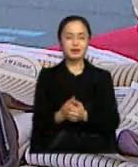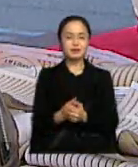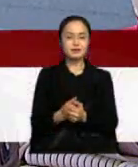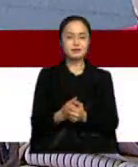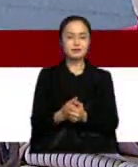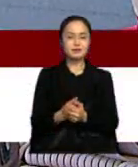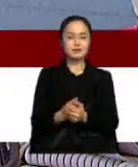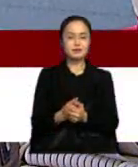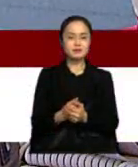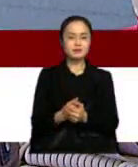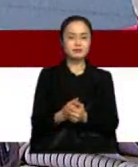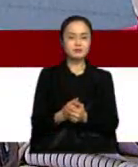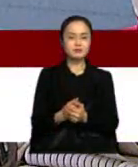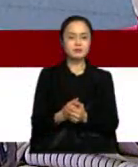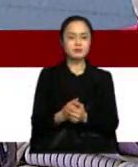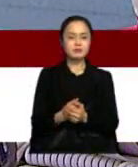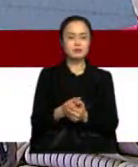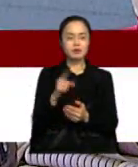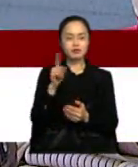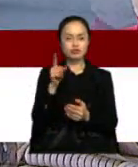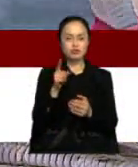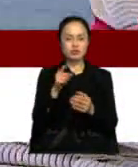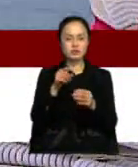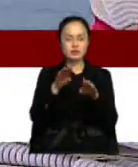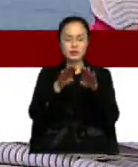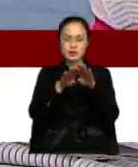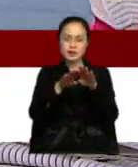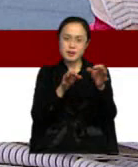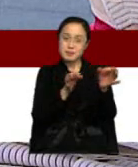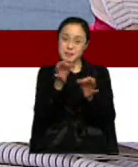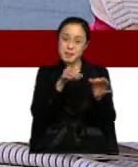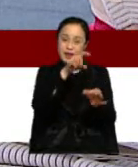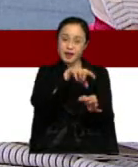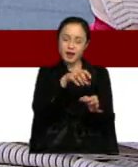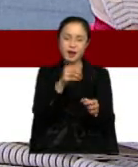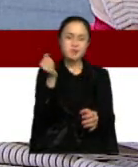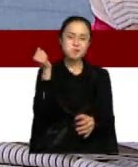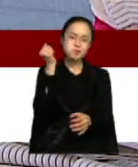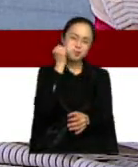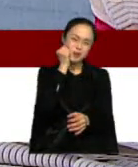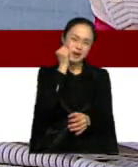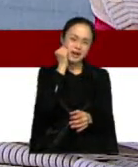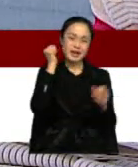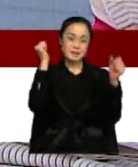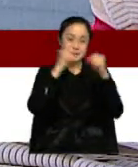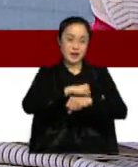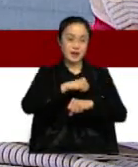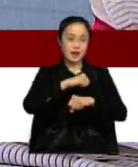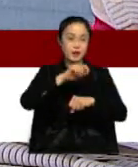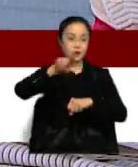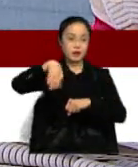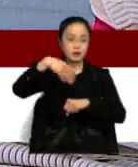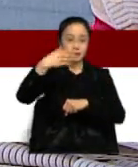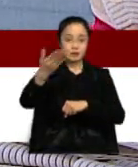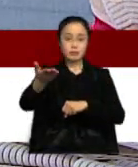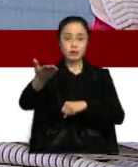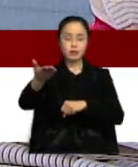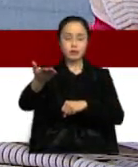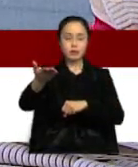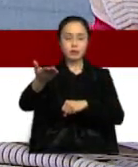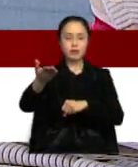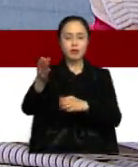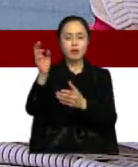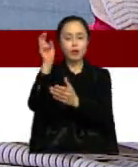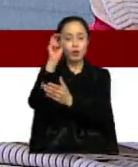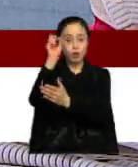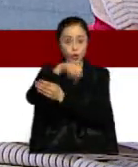결국엔 부도가 났다고 하더라고요. 작년 한 10월 달쯤에 이 매대가 공급이 되고 나서 도로 점용이 나온다고